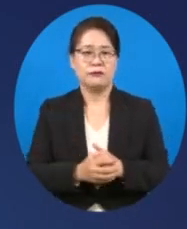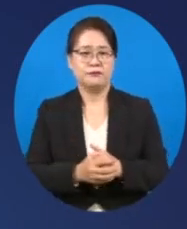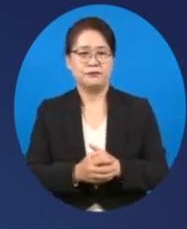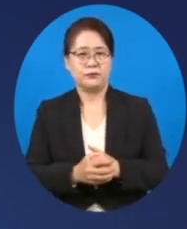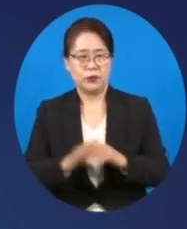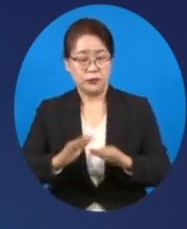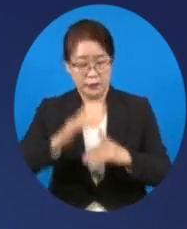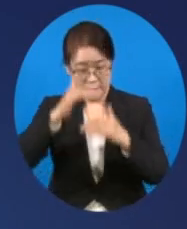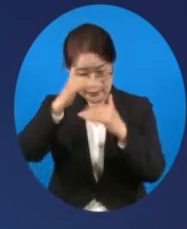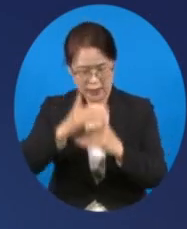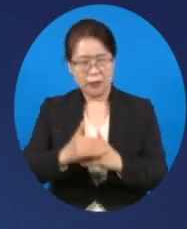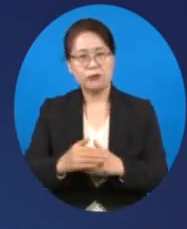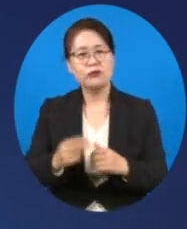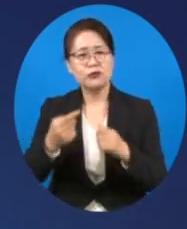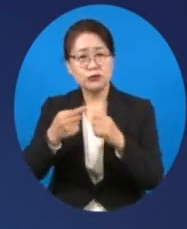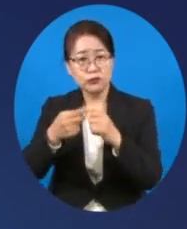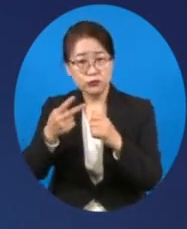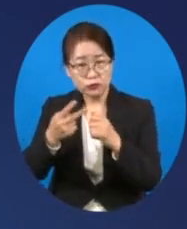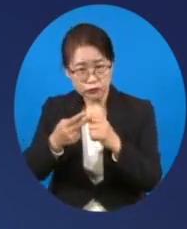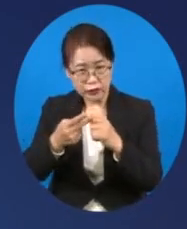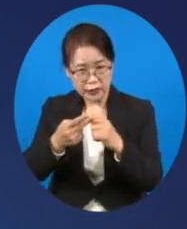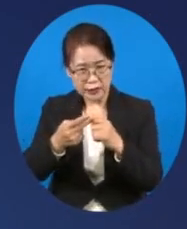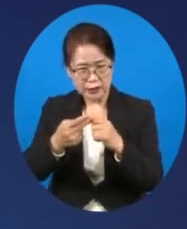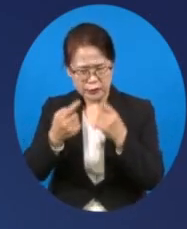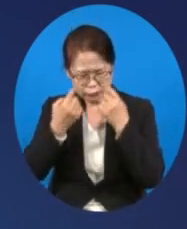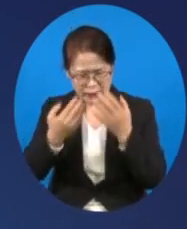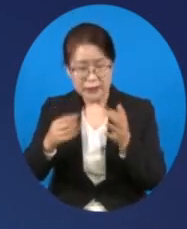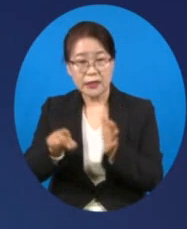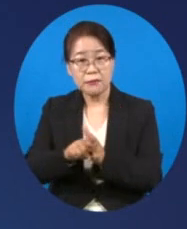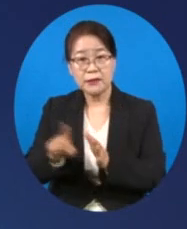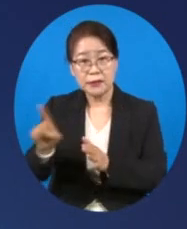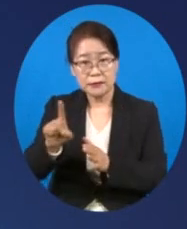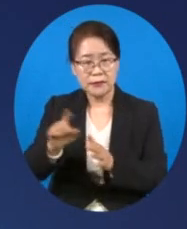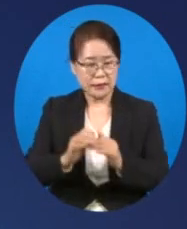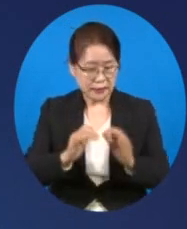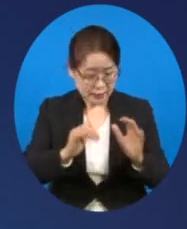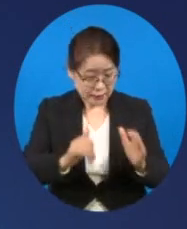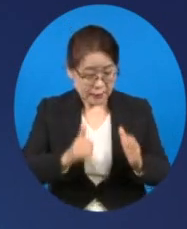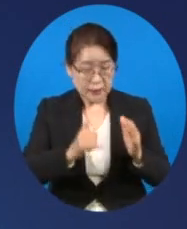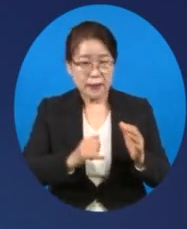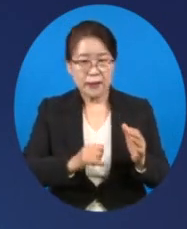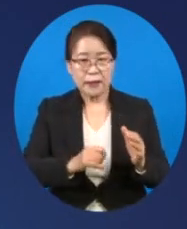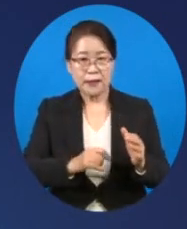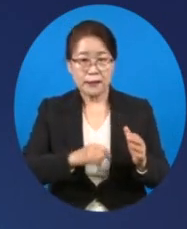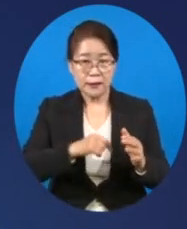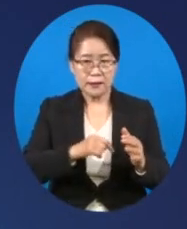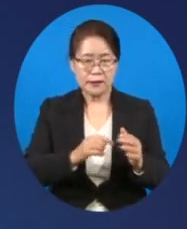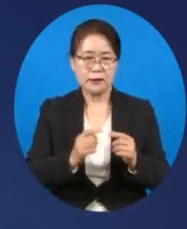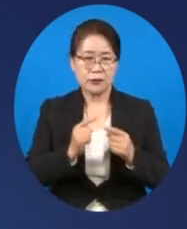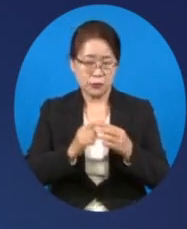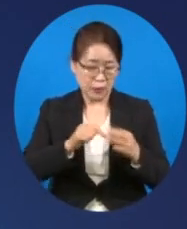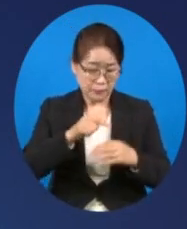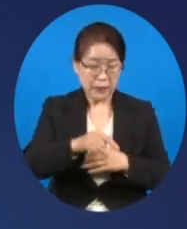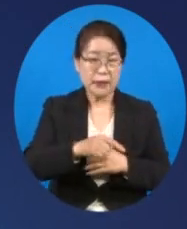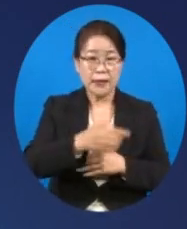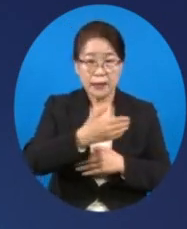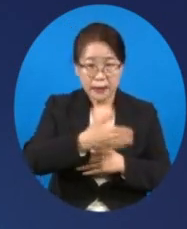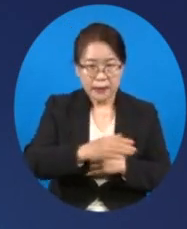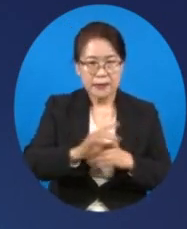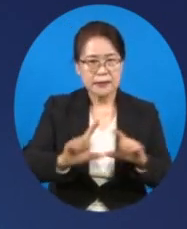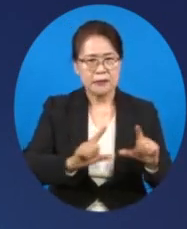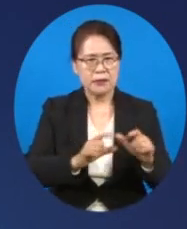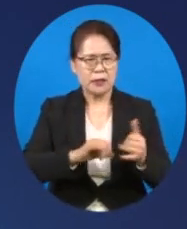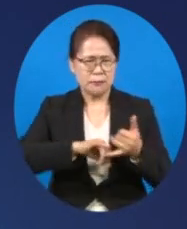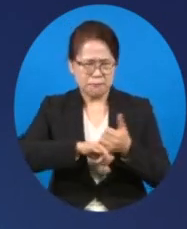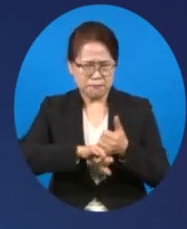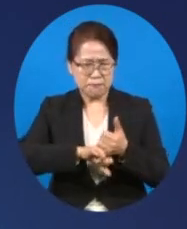오늘 본부는 우리에게 두 가지 확신을 말씀하고 있어요이 세상을 향하여 나아가는 사람에게는 반드시 두